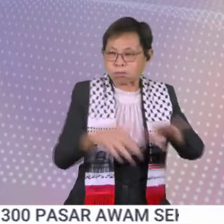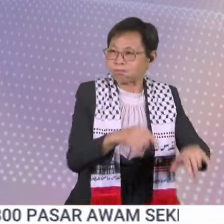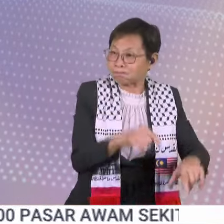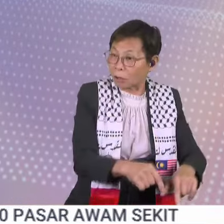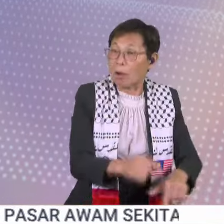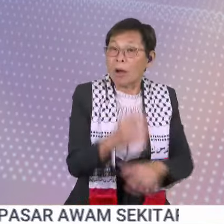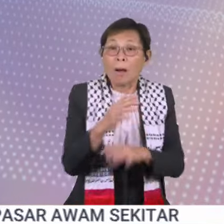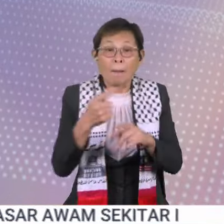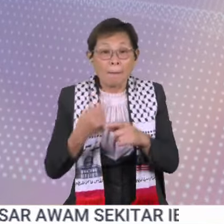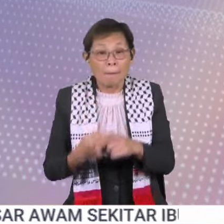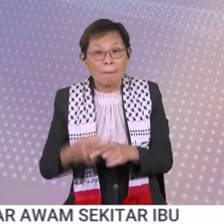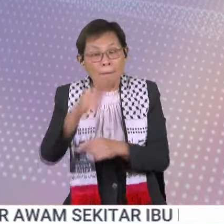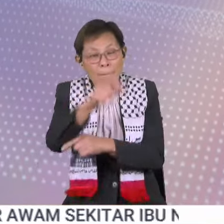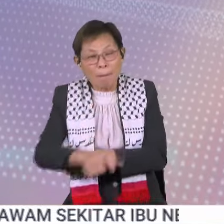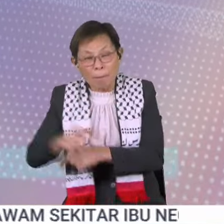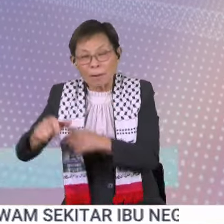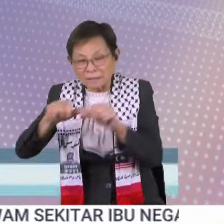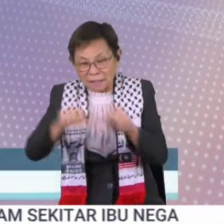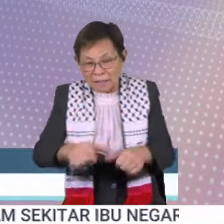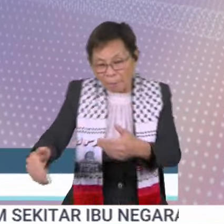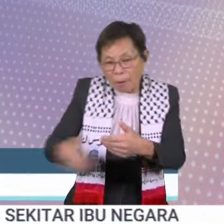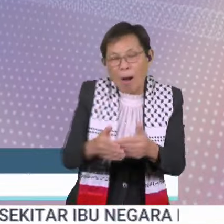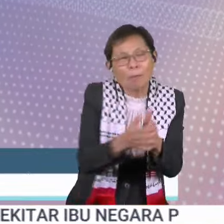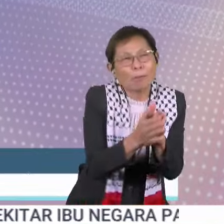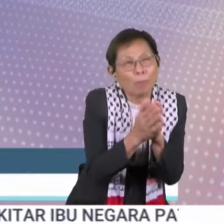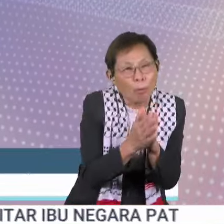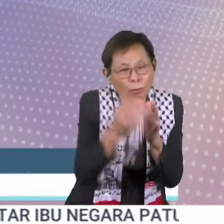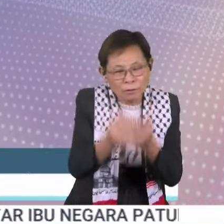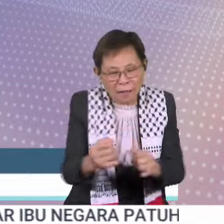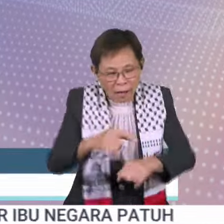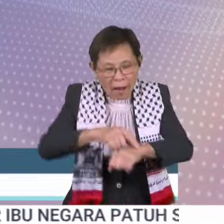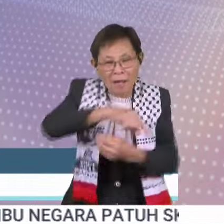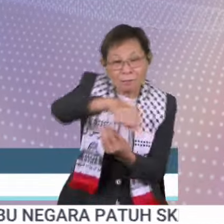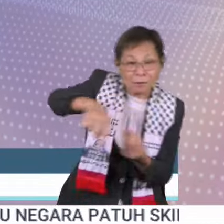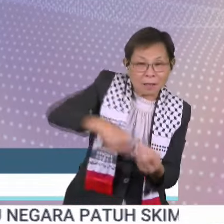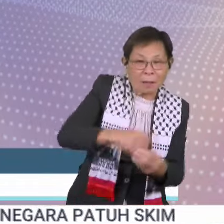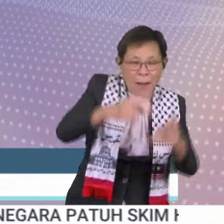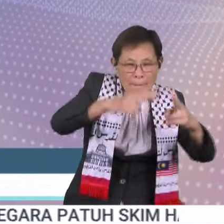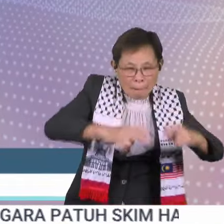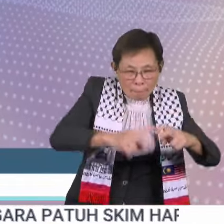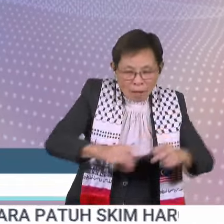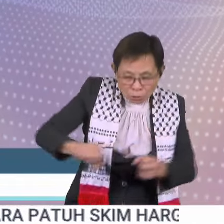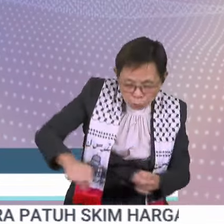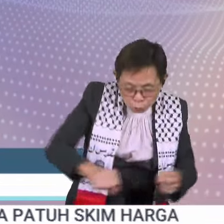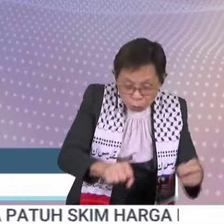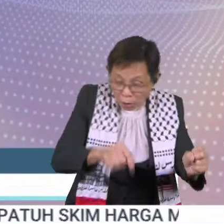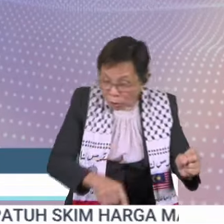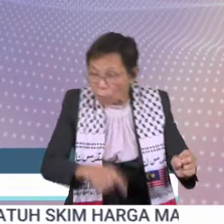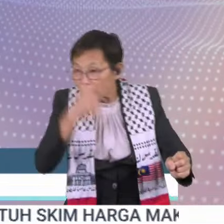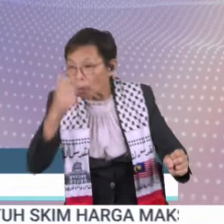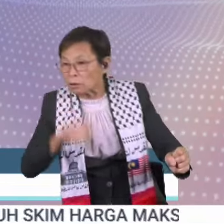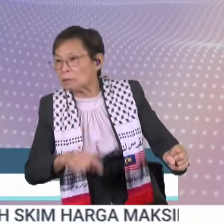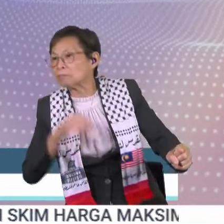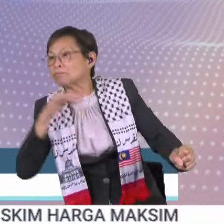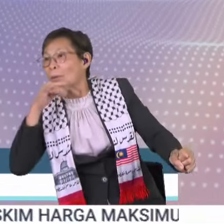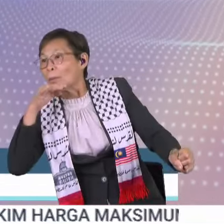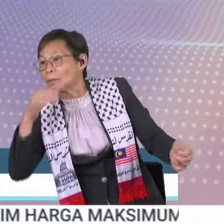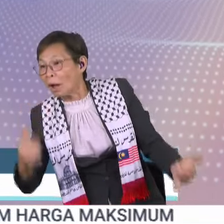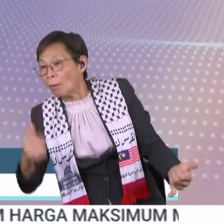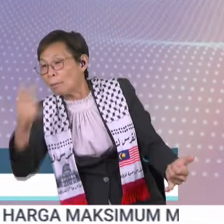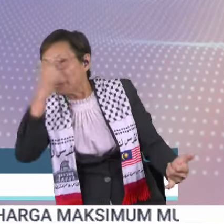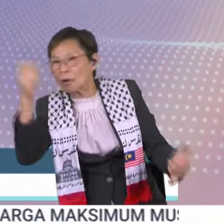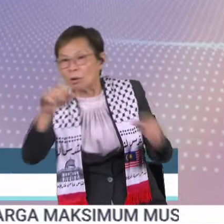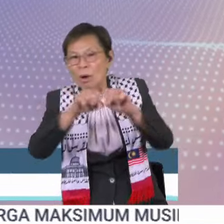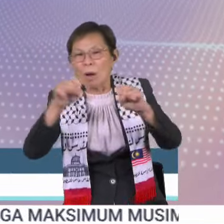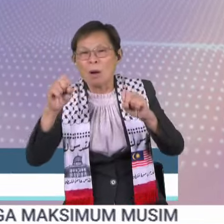pengunjung. Bagaimanapun, penduduk berhampiran memohon Jabatan Alam Sekitar menyiasat sungai berkenaan yang didakwa tercemar